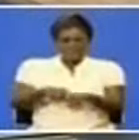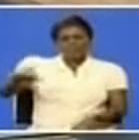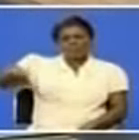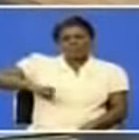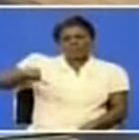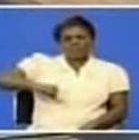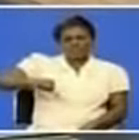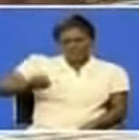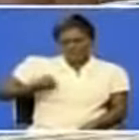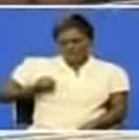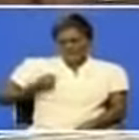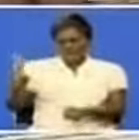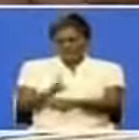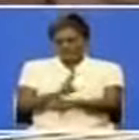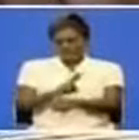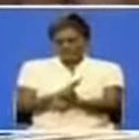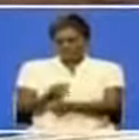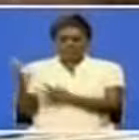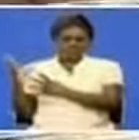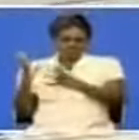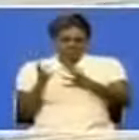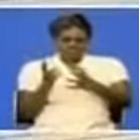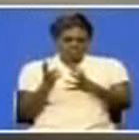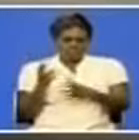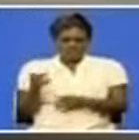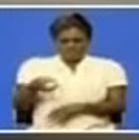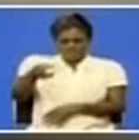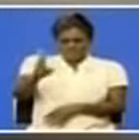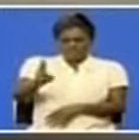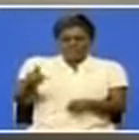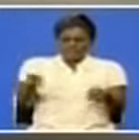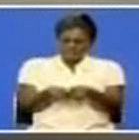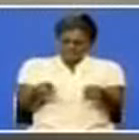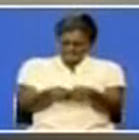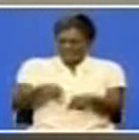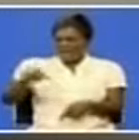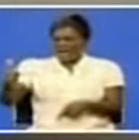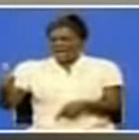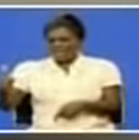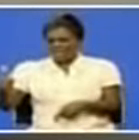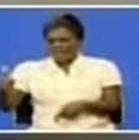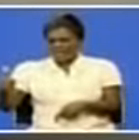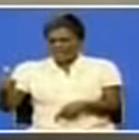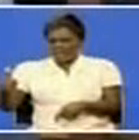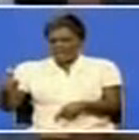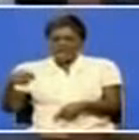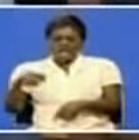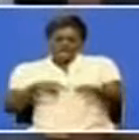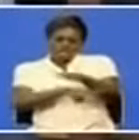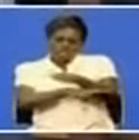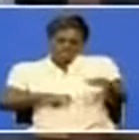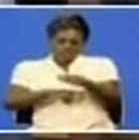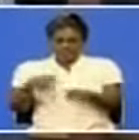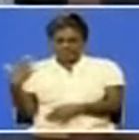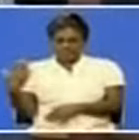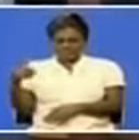prostitution. Wasichana hutumika kubeba silaha na pia hautumika kubeba vitu ambavyo zimeshaibwa.